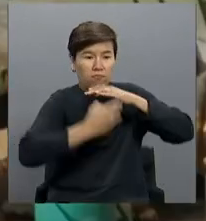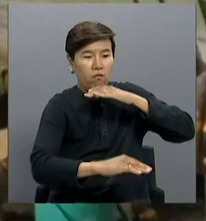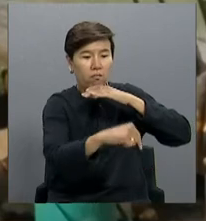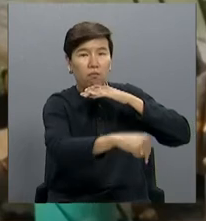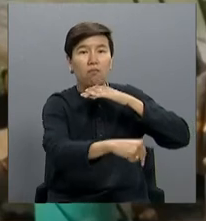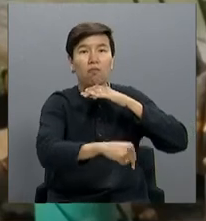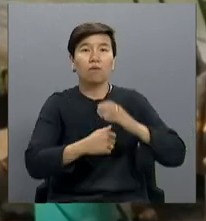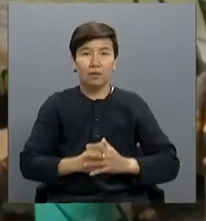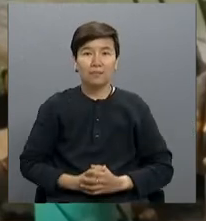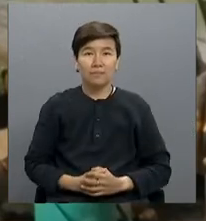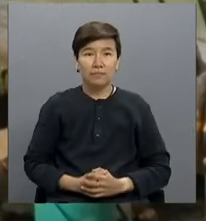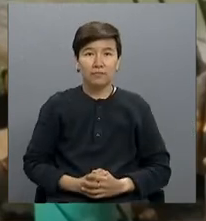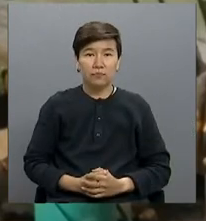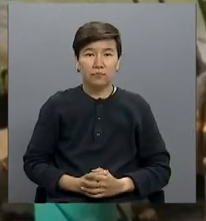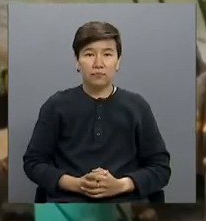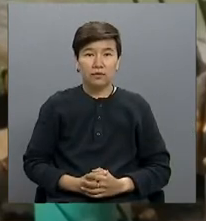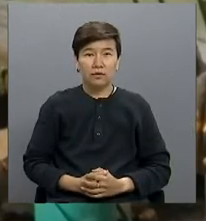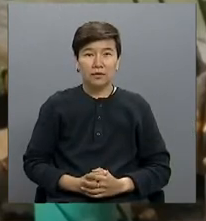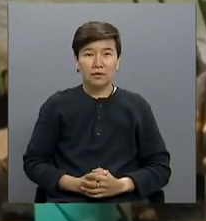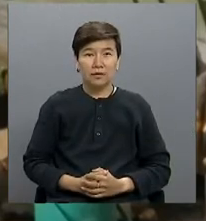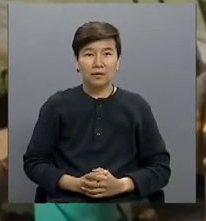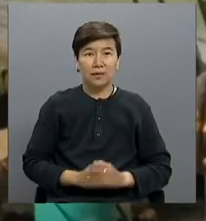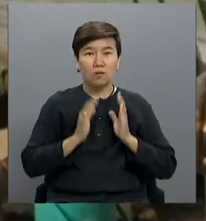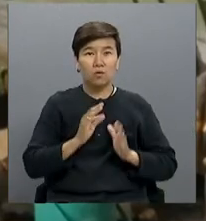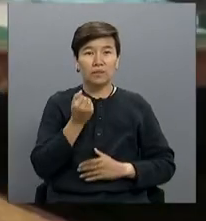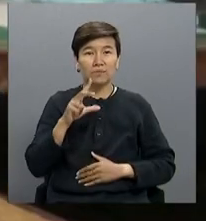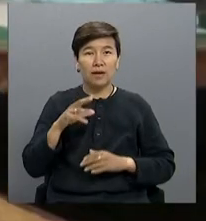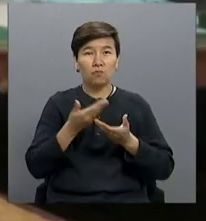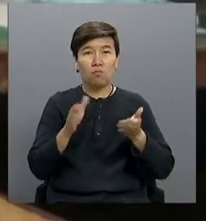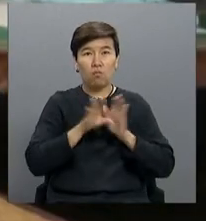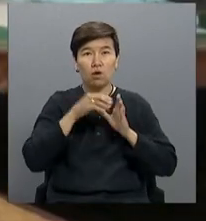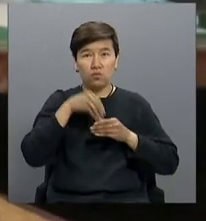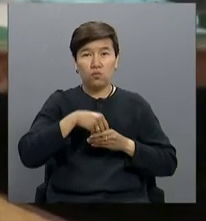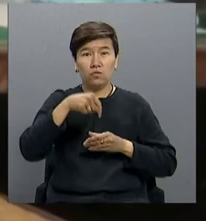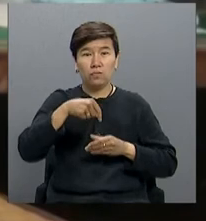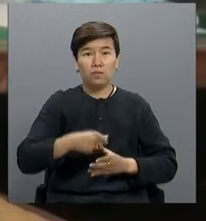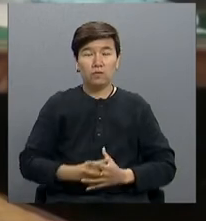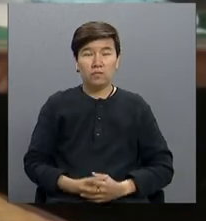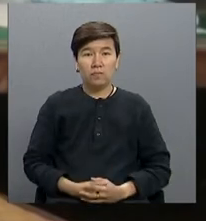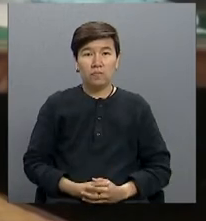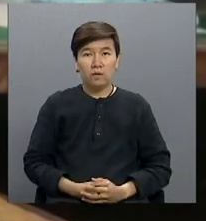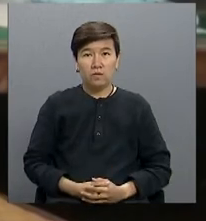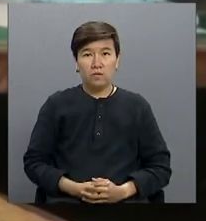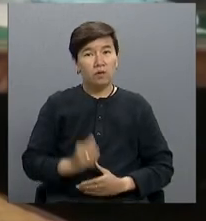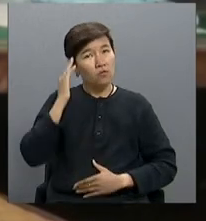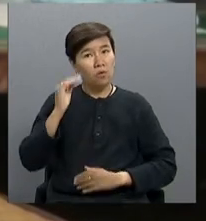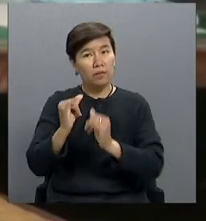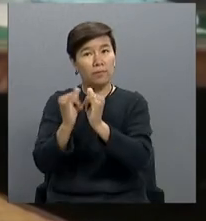คุณแม่อยู่น้ำการทั้งเบิร์ดจะคนค่ะ 13คนก็อยู่นี่นอนอยู่นี่3ห